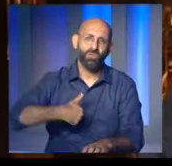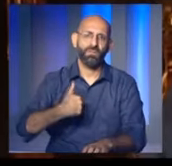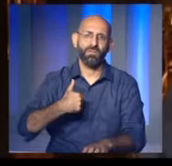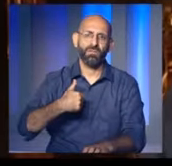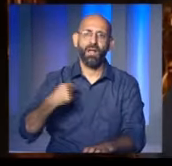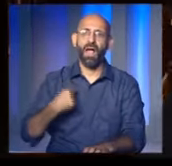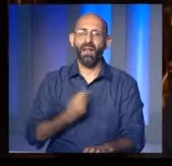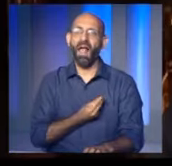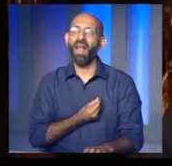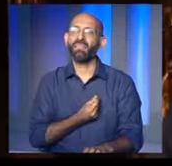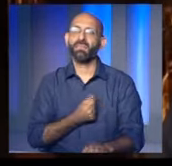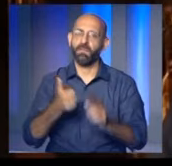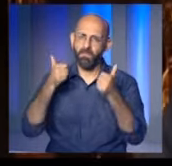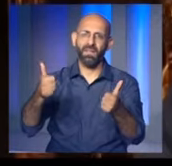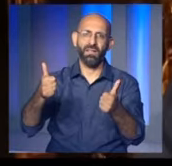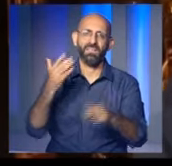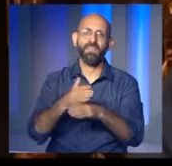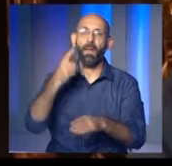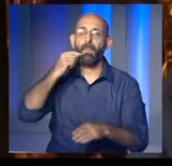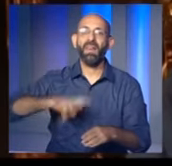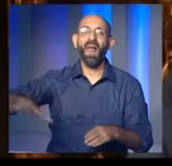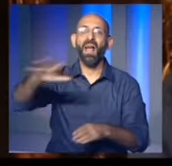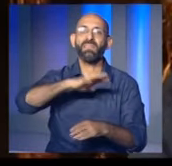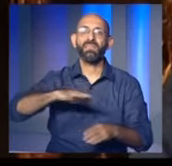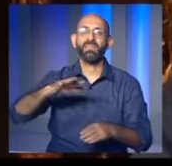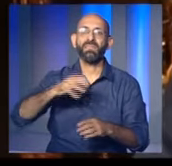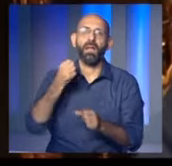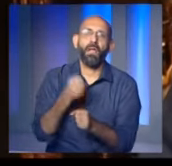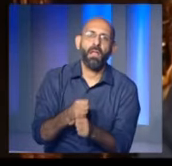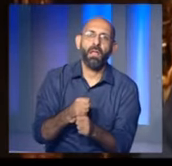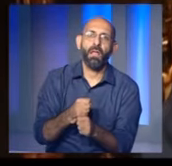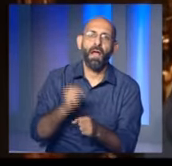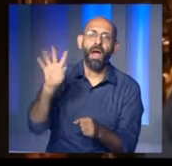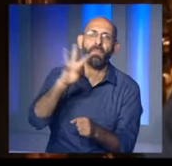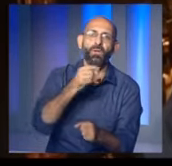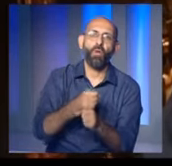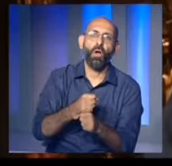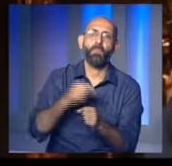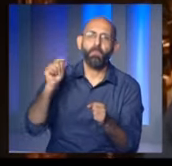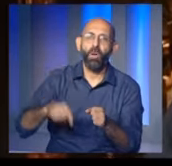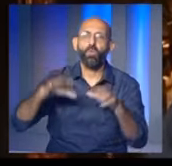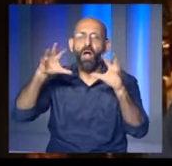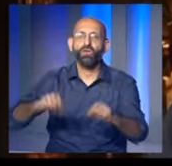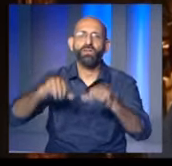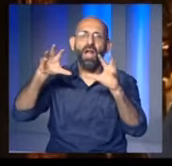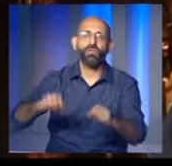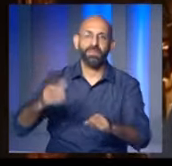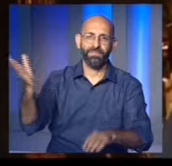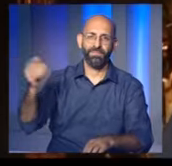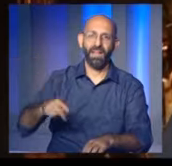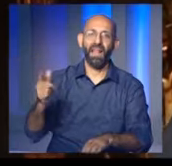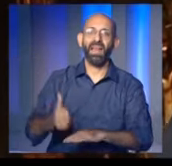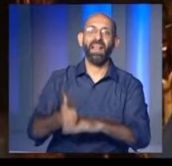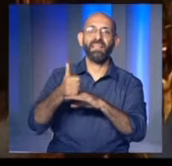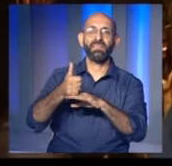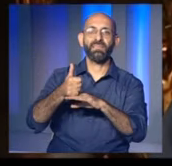أيام لليوم كنا محل نحن اليوم محل، بس لقيت من بعد اجتماعات اللي صارت بلبنان كيف سيقبت بقال من نهار